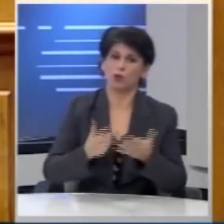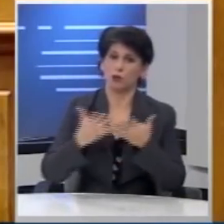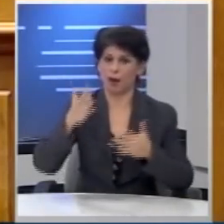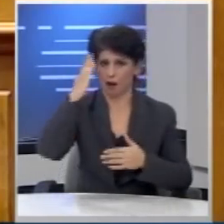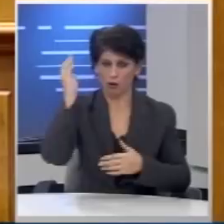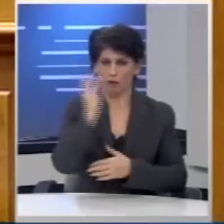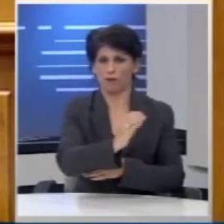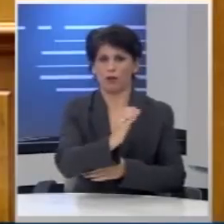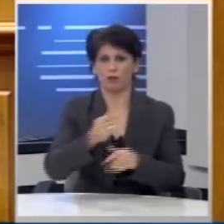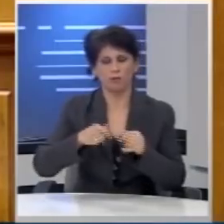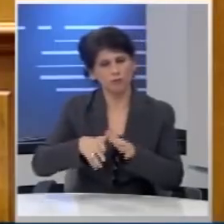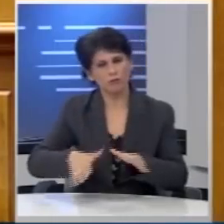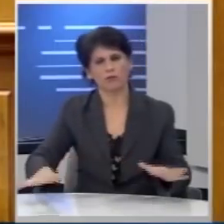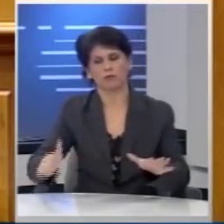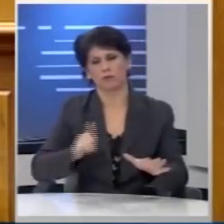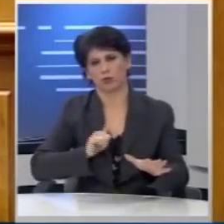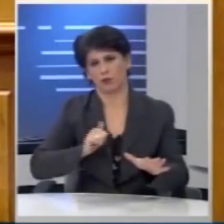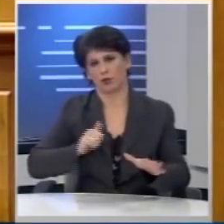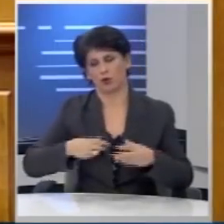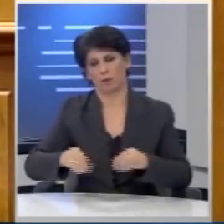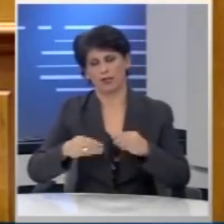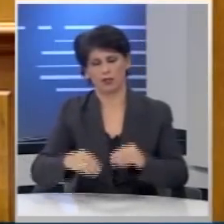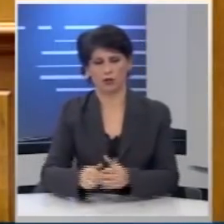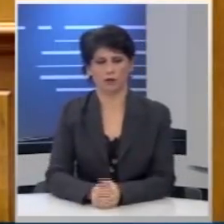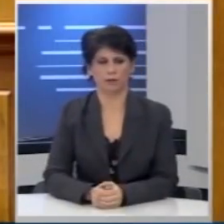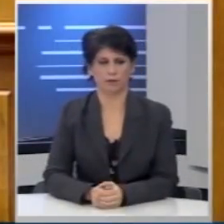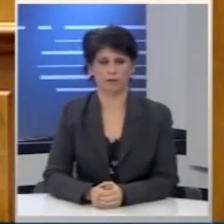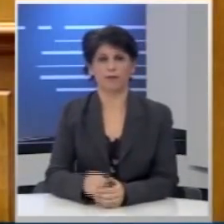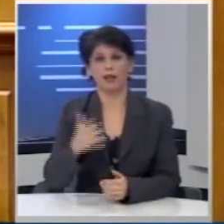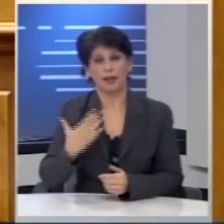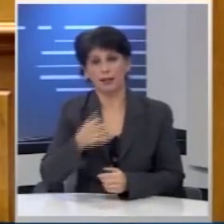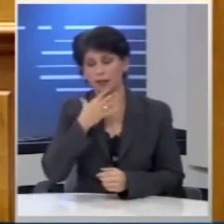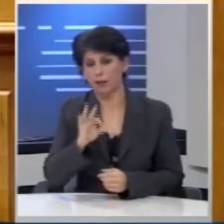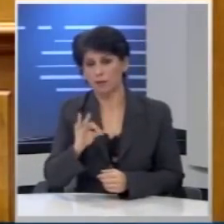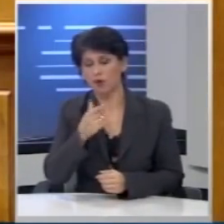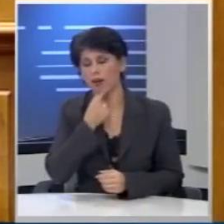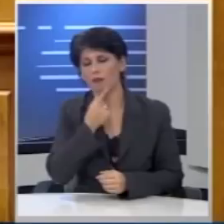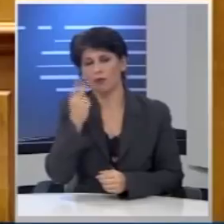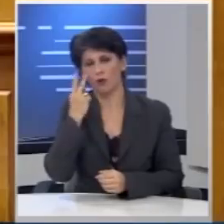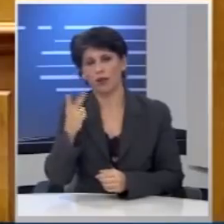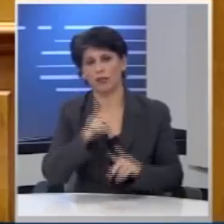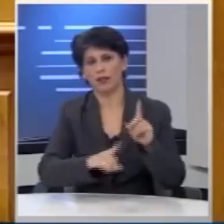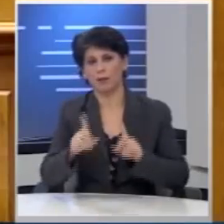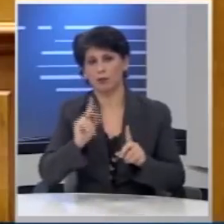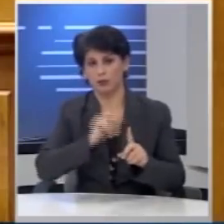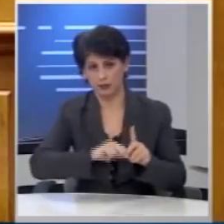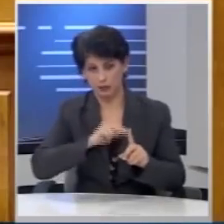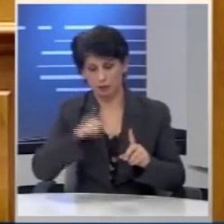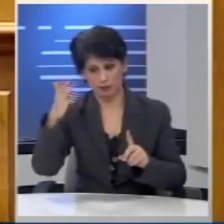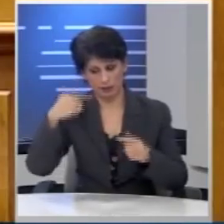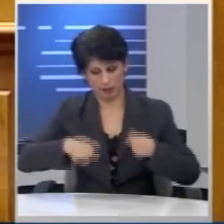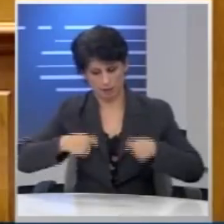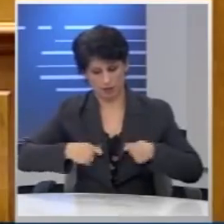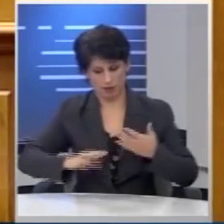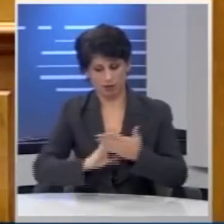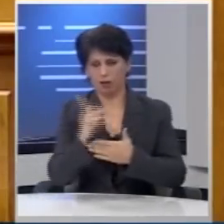μεγάλο κεφάλαιο για προώθηση των ιδιωτικοποιήσεων. Είναι λοιπόν εύκολο να δει κανείς πως ωφελημένοι από την